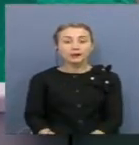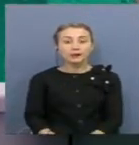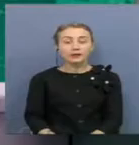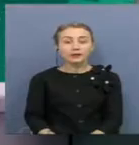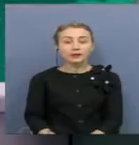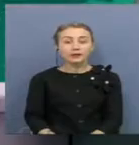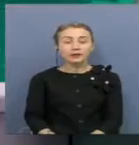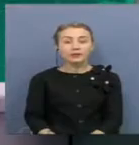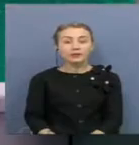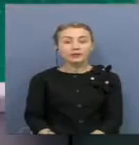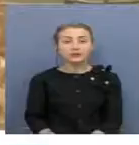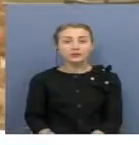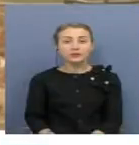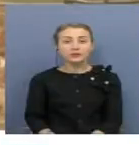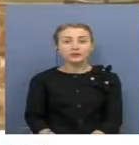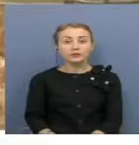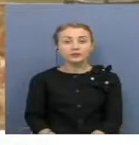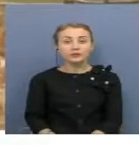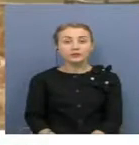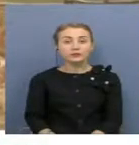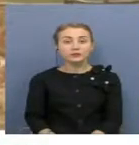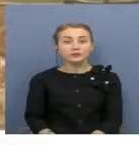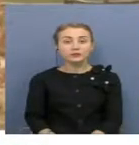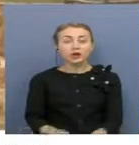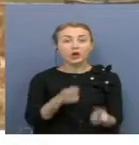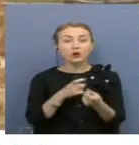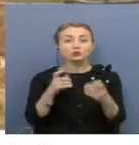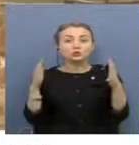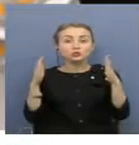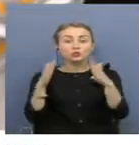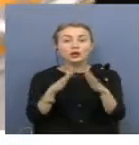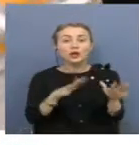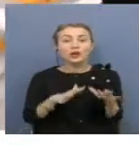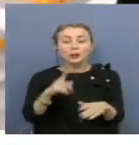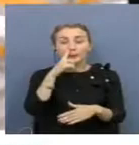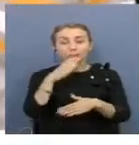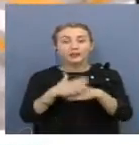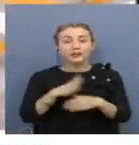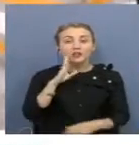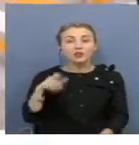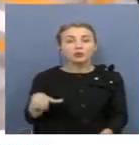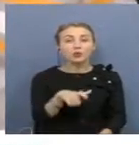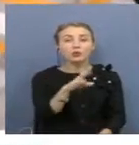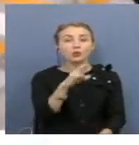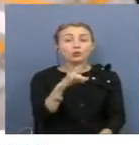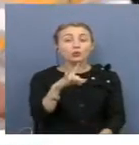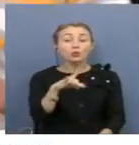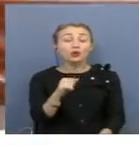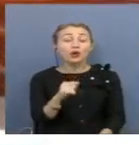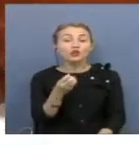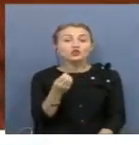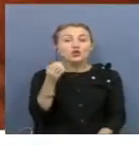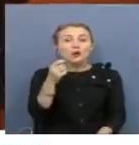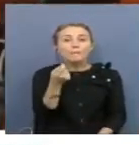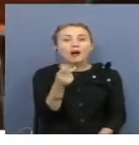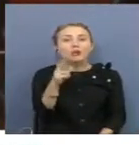ашып отыр. Нұра өзенінің жағасындағы мына аңшылар үйі алыс шетелдердің туристеріне әлі таныла қойған жоқ. Бүгіндері іргедегі